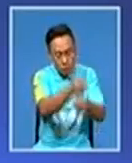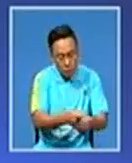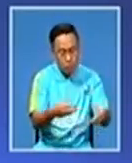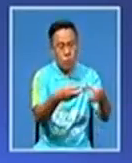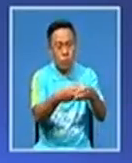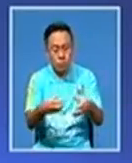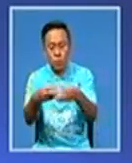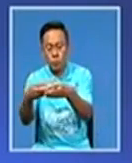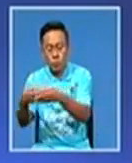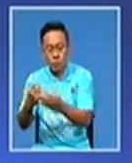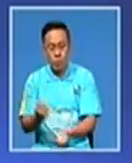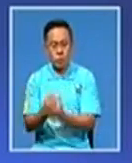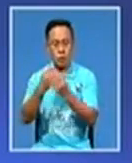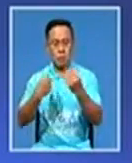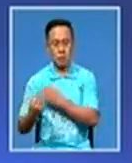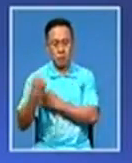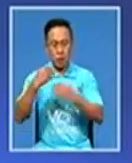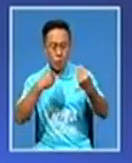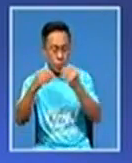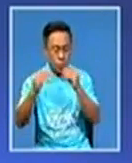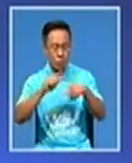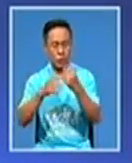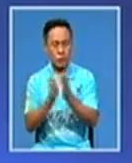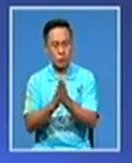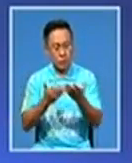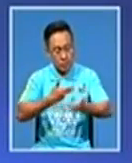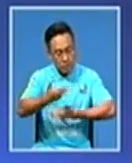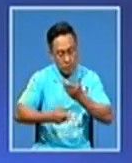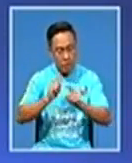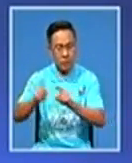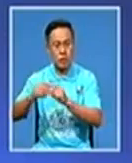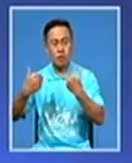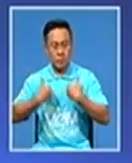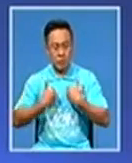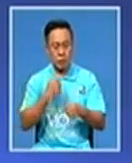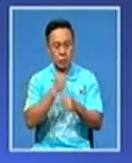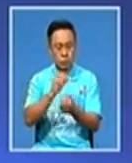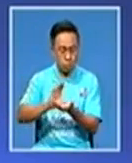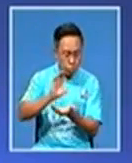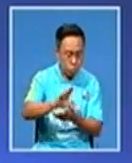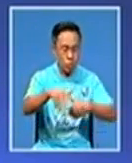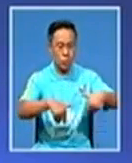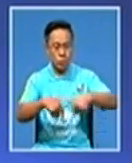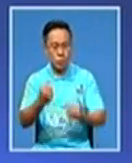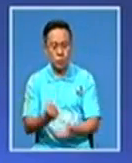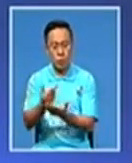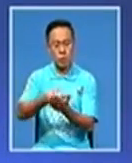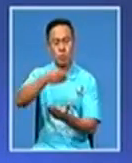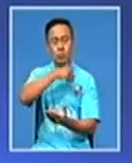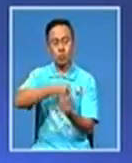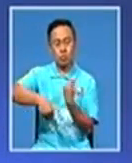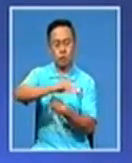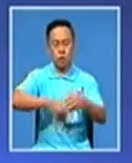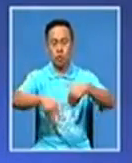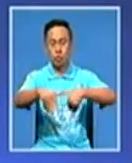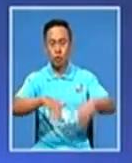นนะครับเพื่อสร้างอำนาจต่อรองทางเศรษฐกิจและนำกิจกรรมทางเศรษฐกิจของชุมชนไปลงทุนเพื่อให้ได้ผลกำไรกลับมาสู่ชุมชนของต